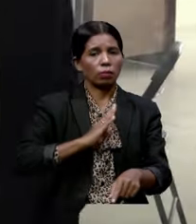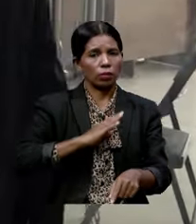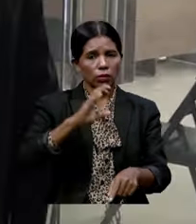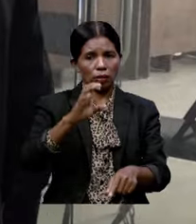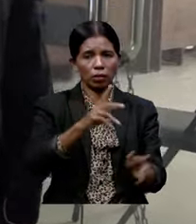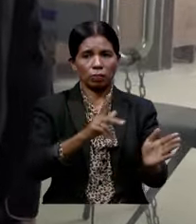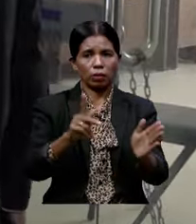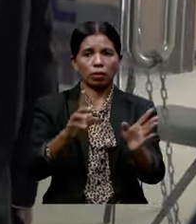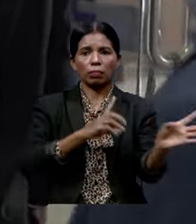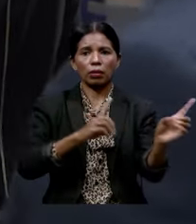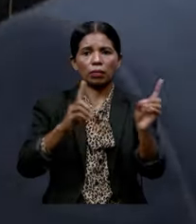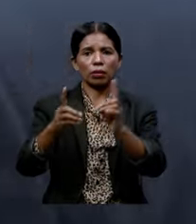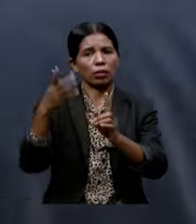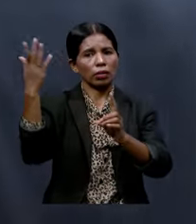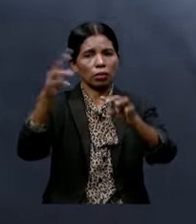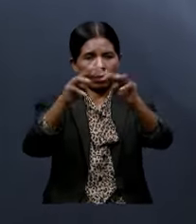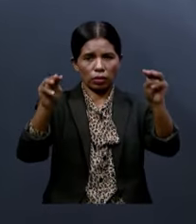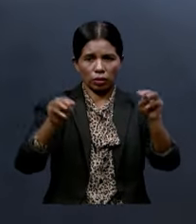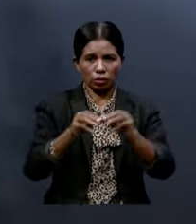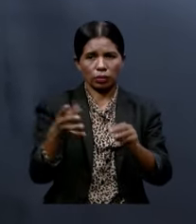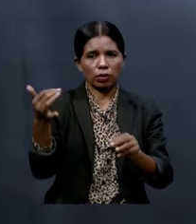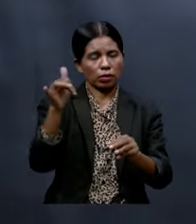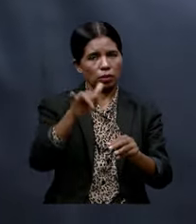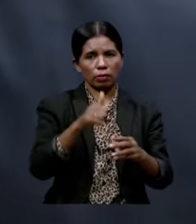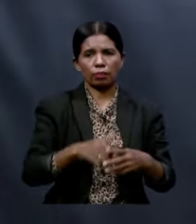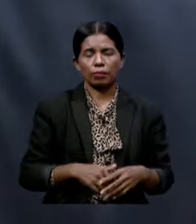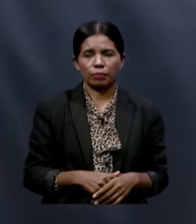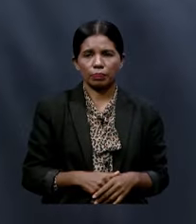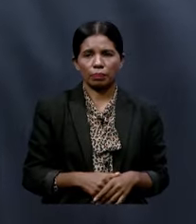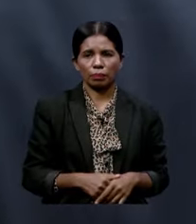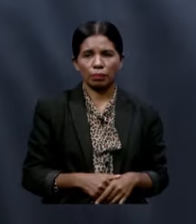se implementa he munisipiu siraseluk. Mateus Romario, Agustino da Costa, GMN.